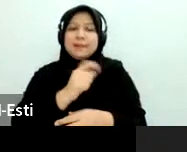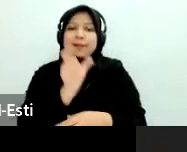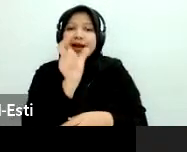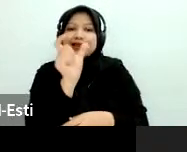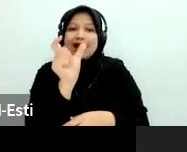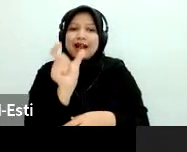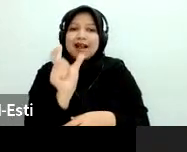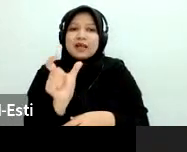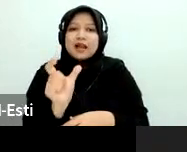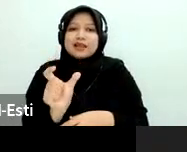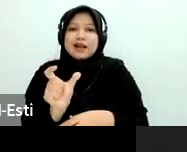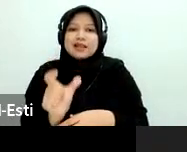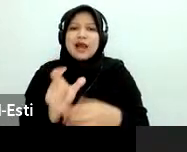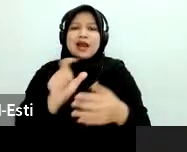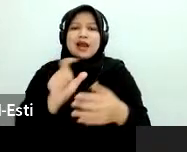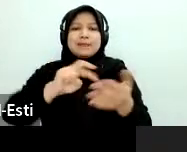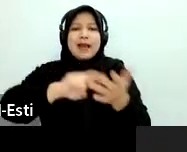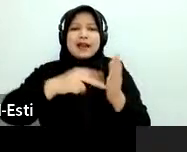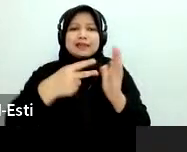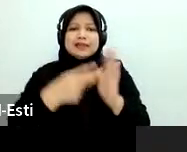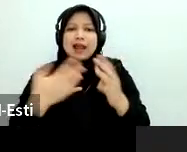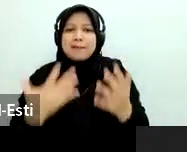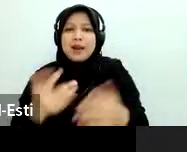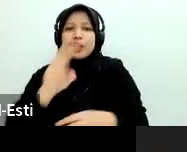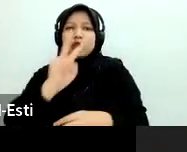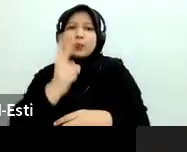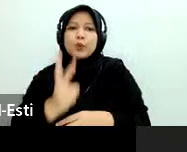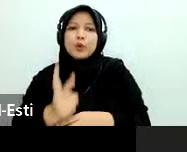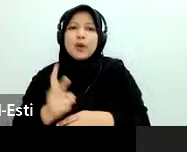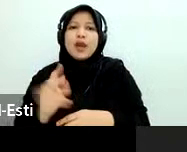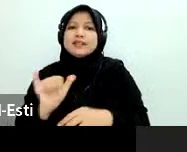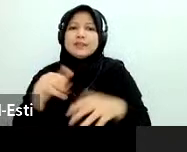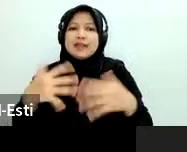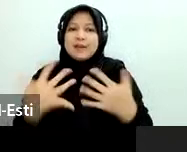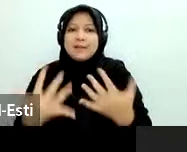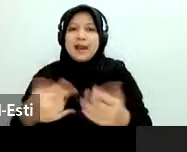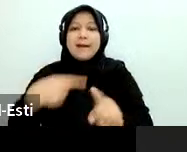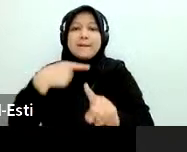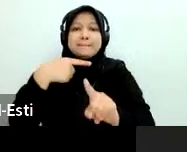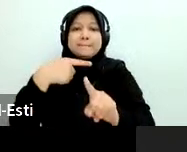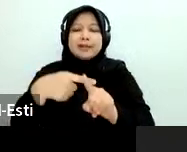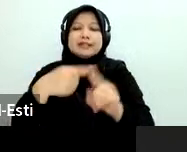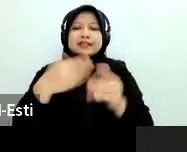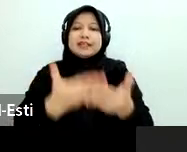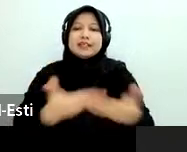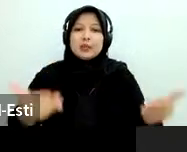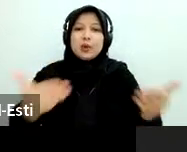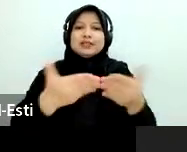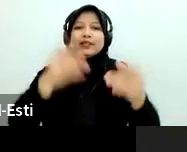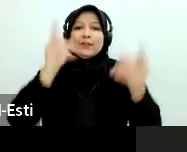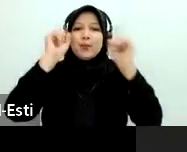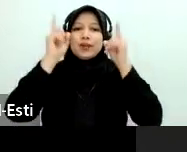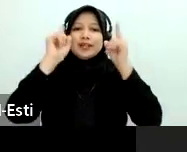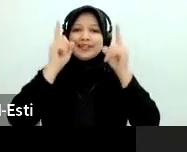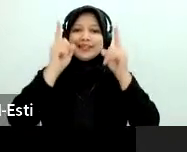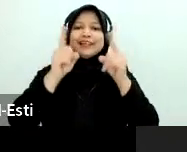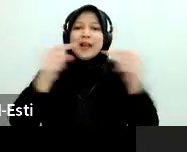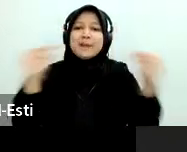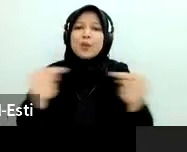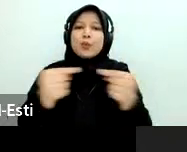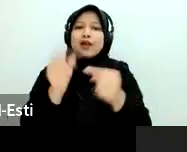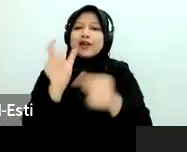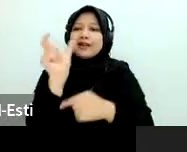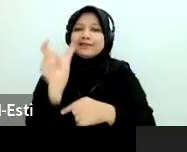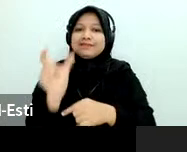beserta maknanya juga konteks sosial-politik yang melingkupi dari kata tersebut Haunted yang